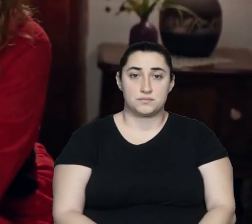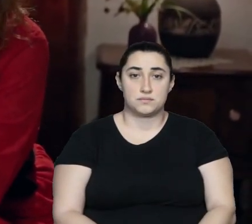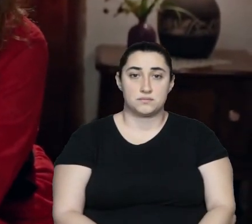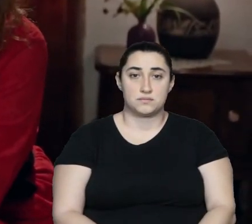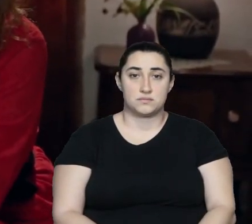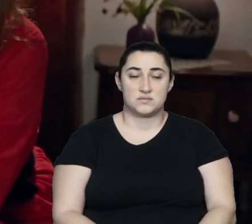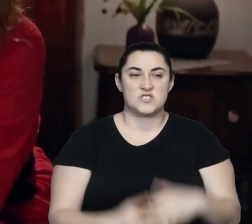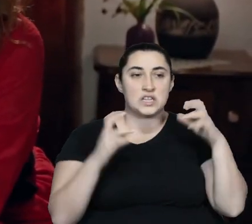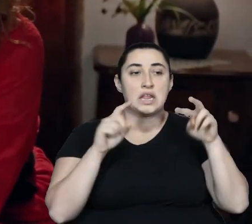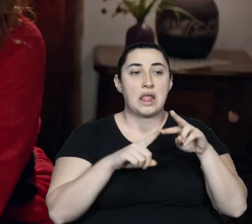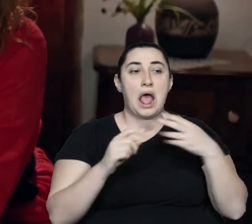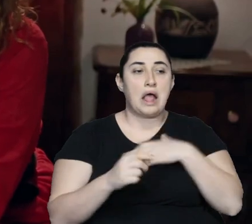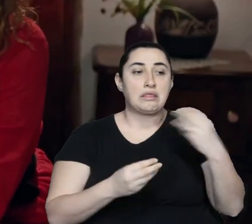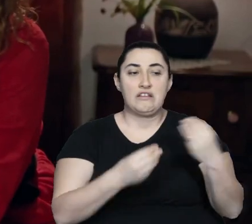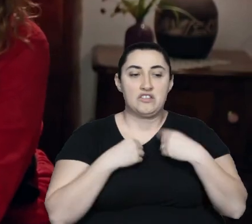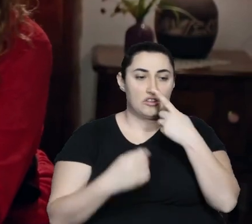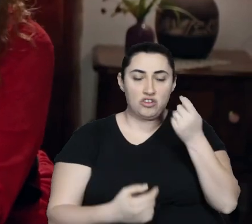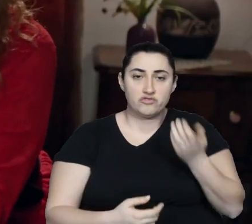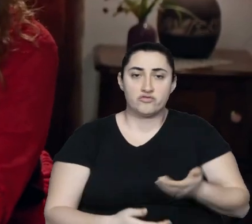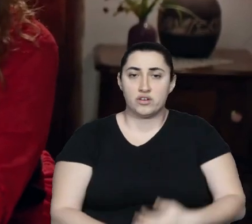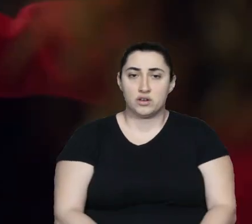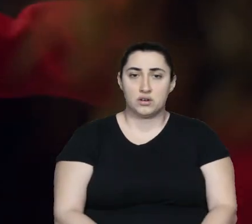Canım Alev'in annesi bana niye böyle bir şey versin ki?